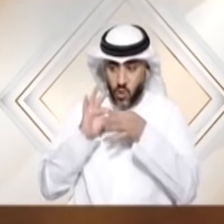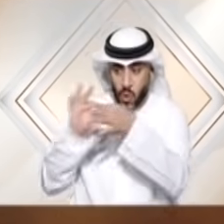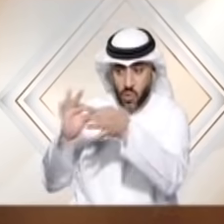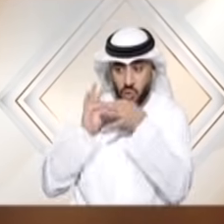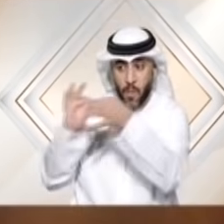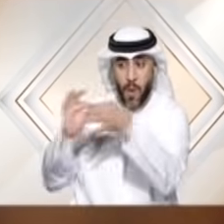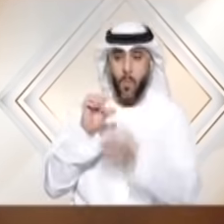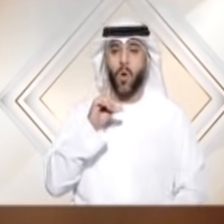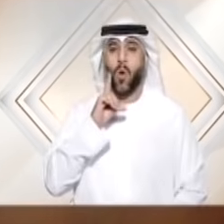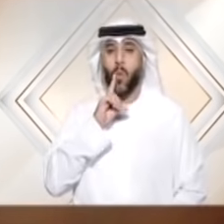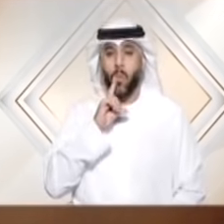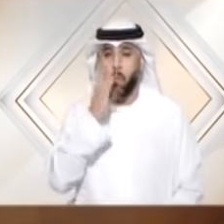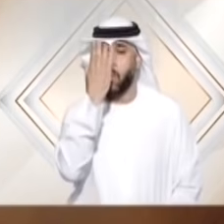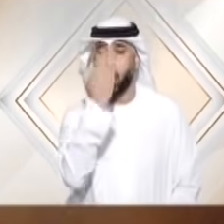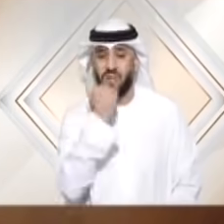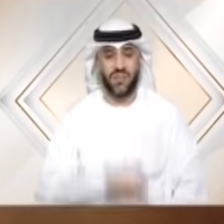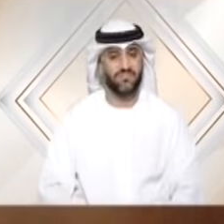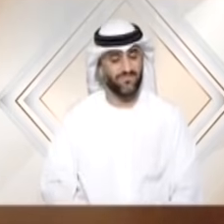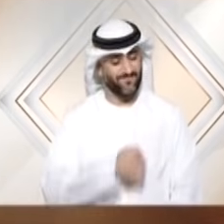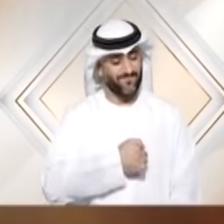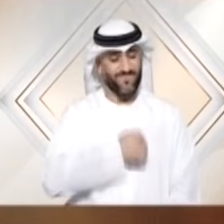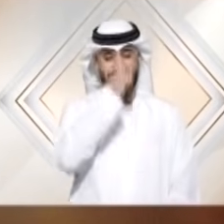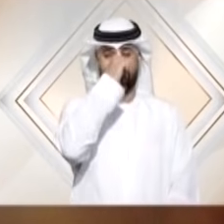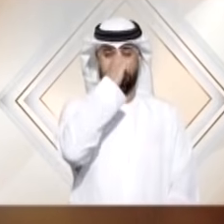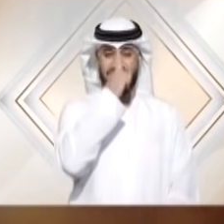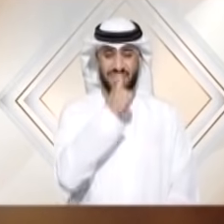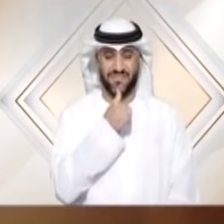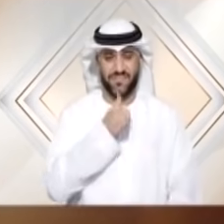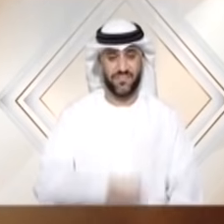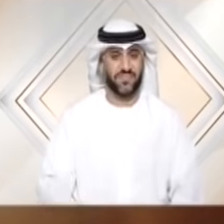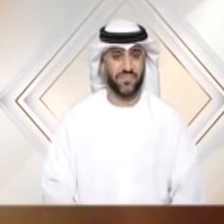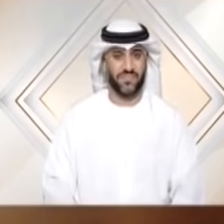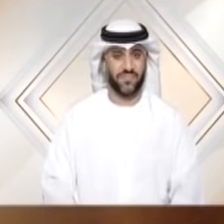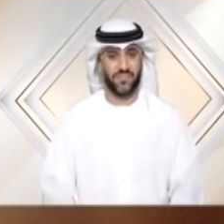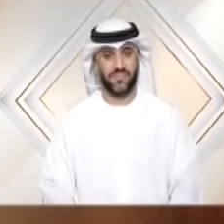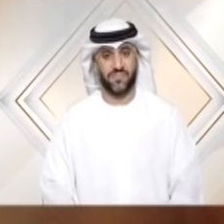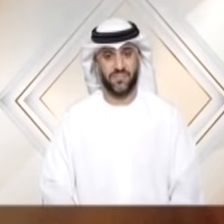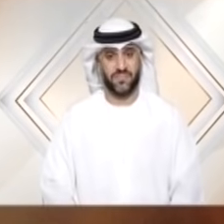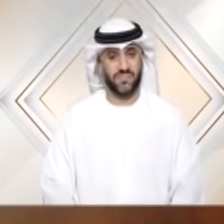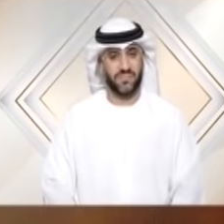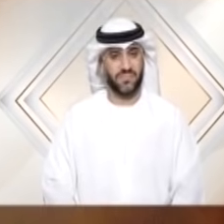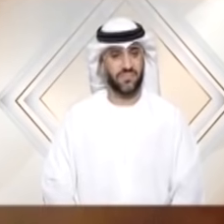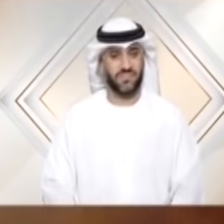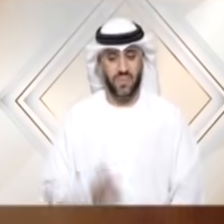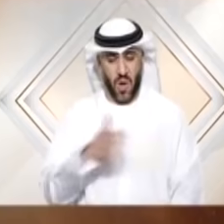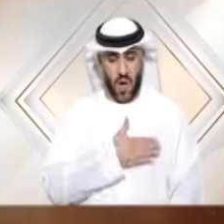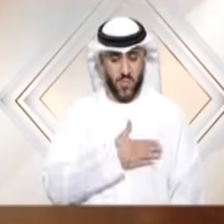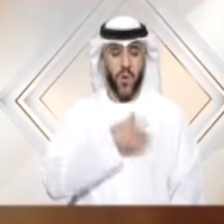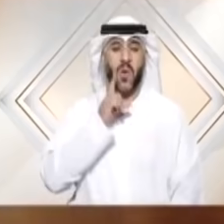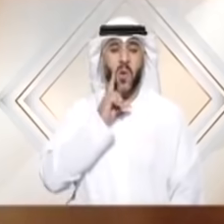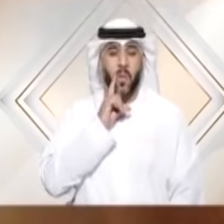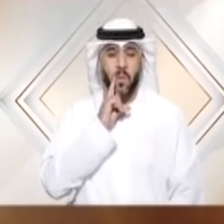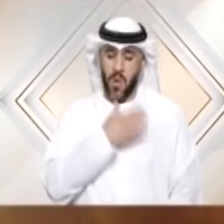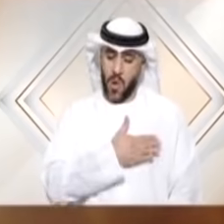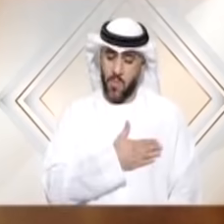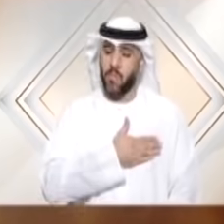أبدا. ردت فعلي أنا كإنسان حسيت إنه أنا حتى بالفلوس ما قدرت أكسب قلب أمي، لا